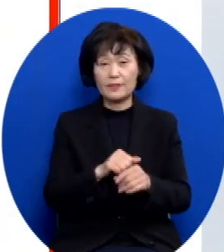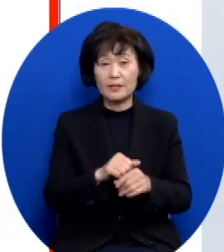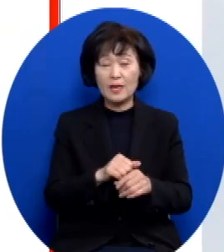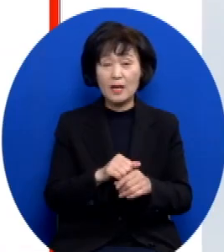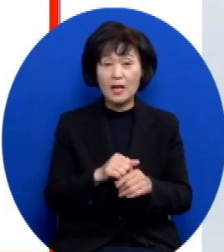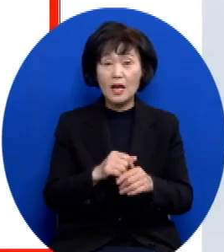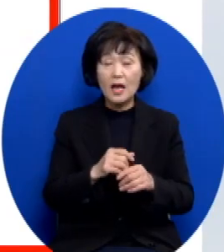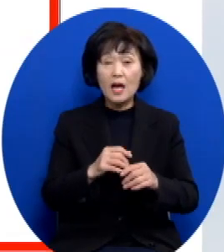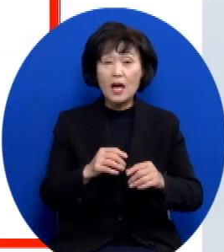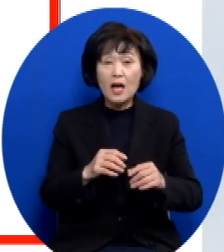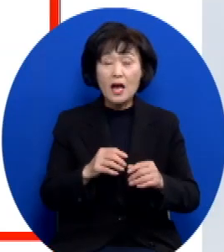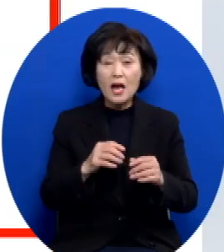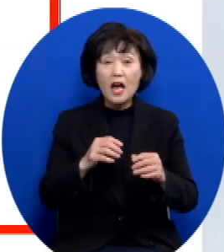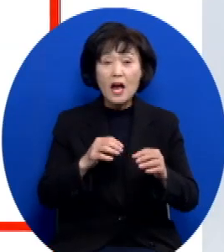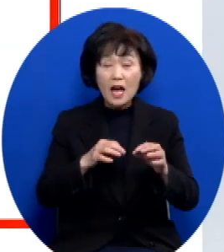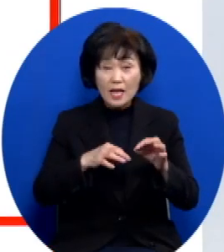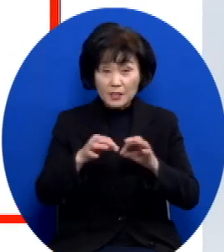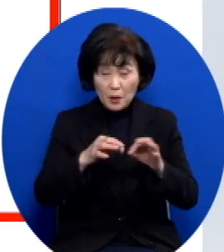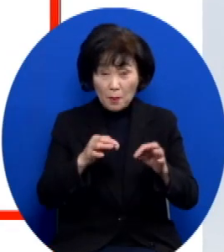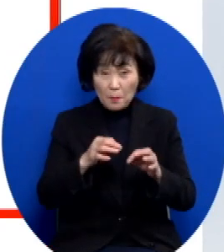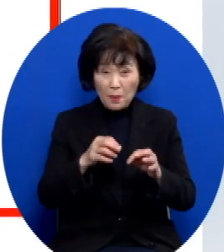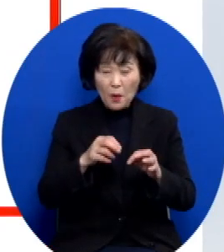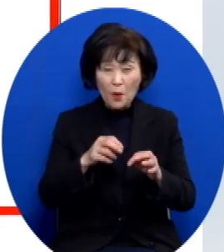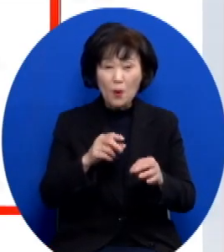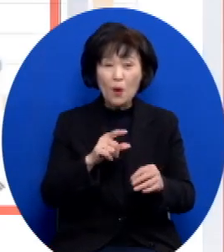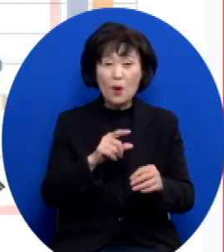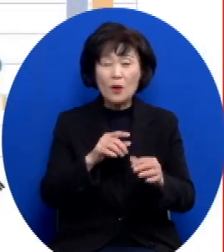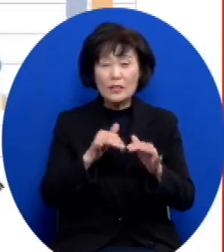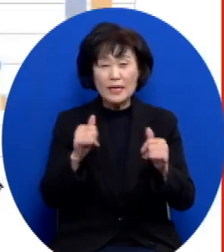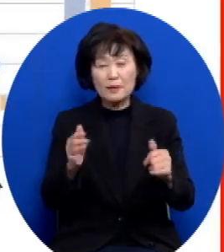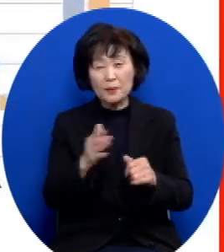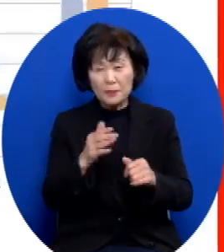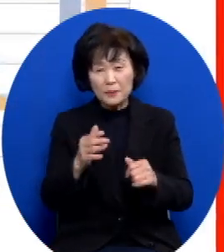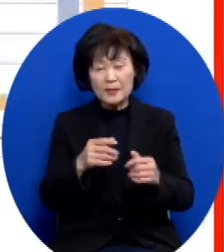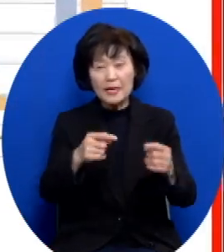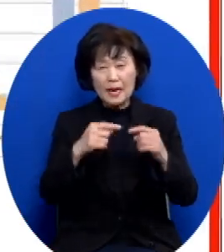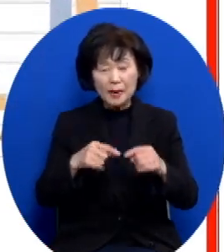종합소매업과 무점포 소매업 등에서 가입자가 줄어들었기 때문이라고 분석했습니다.